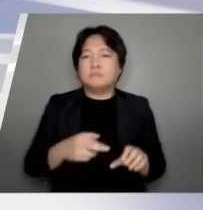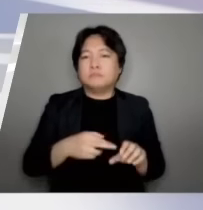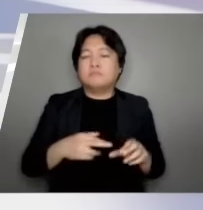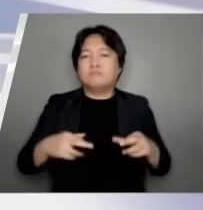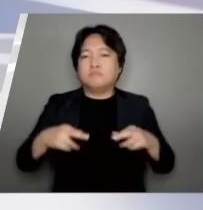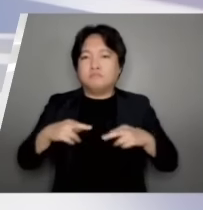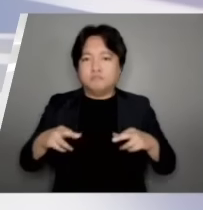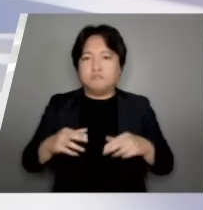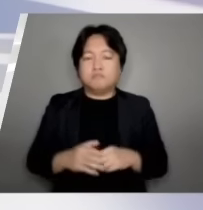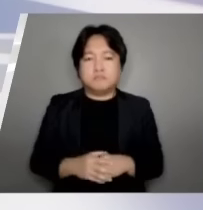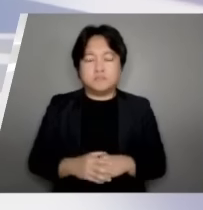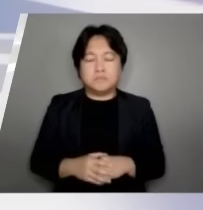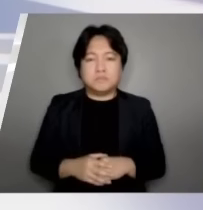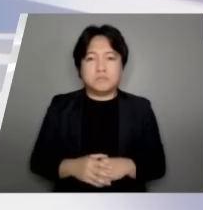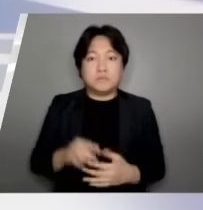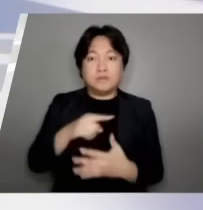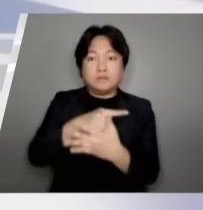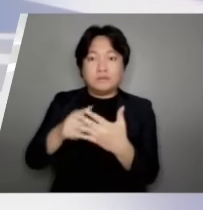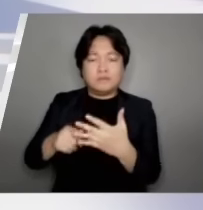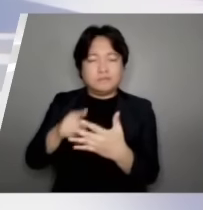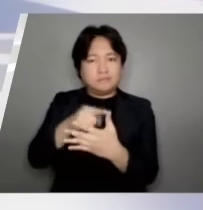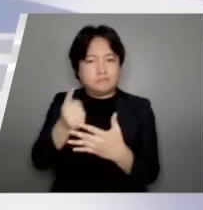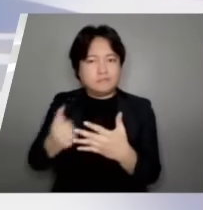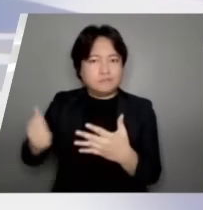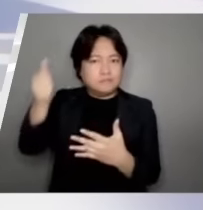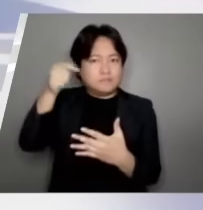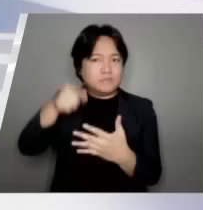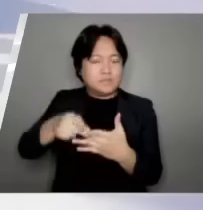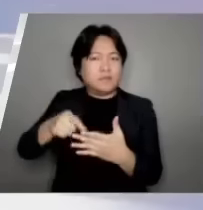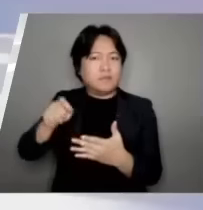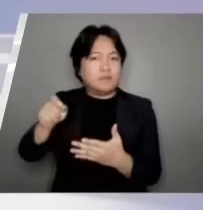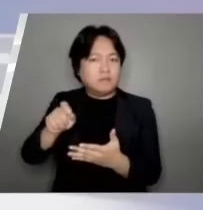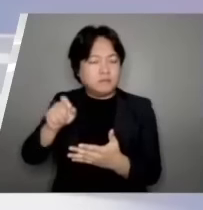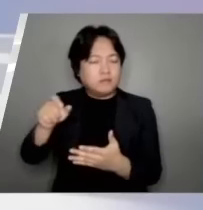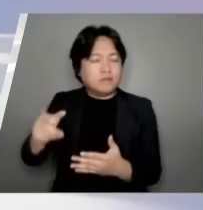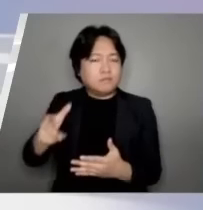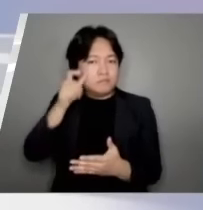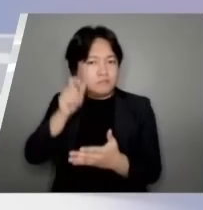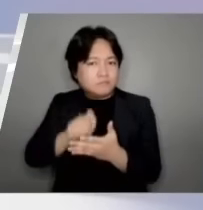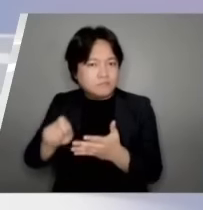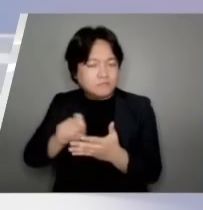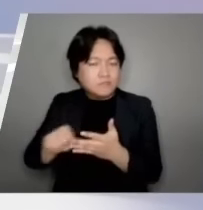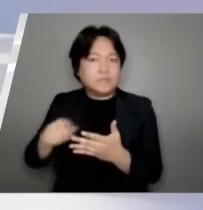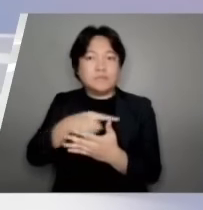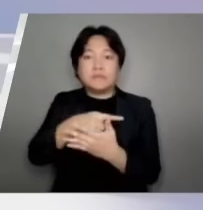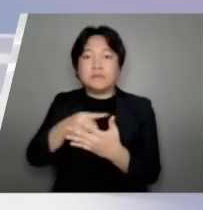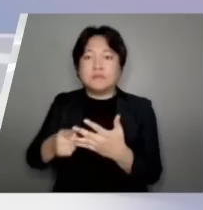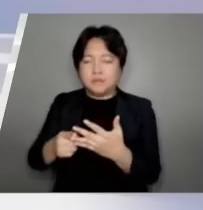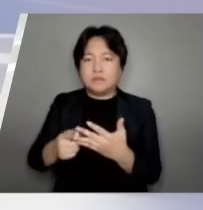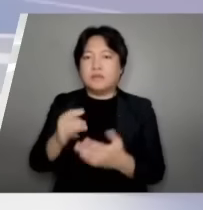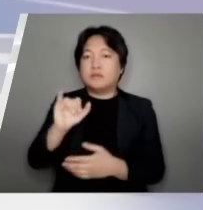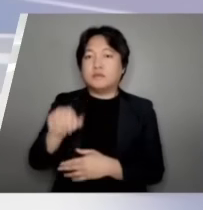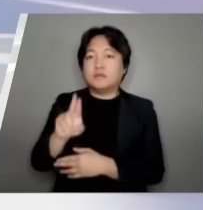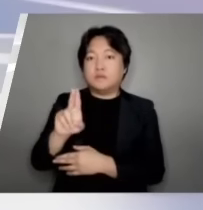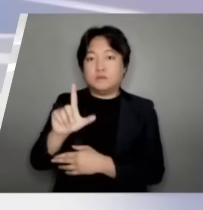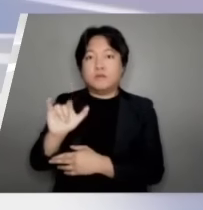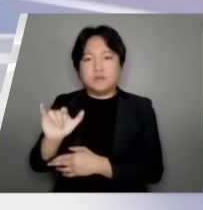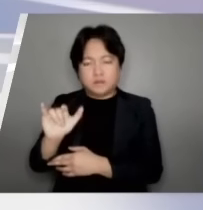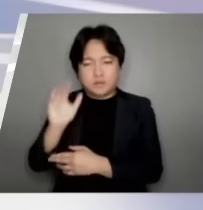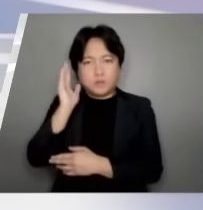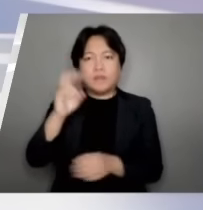nagbitiw, kabilang ang chief of staff na si Michael Powa. Sa July 19, epektibo na ang pagbibitiw nila sa DepEd, kasabay ni